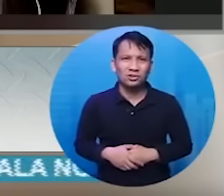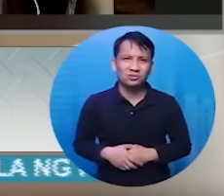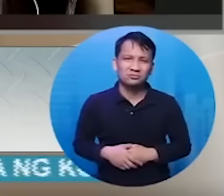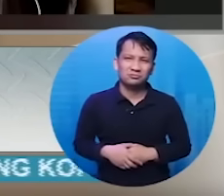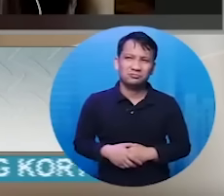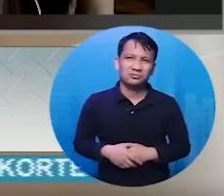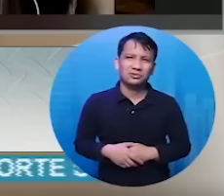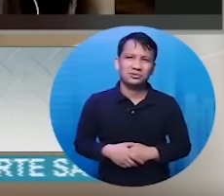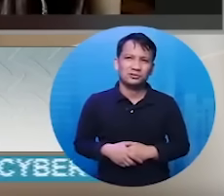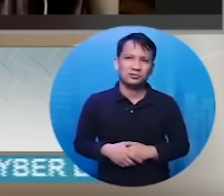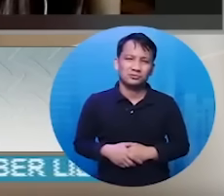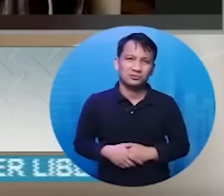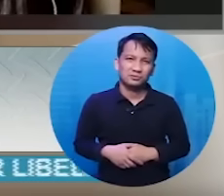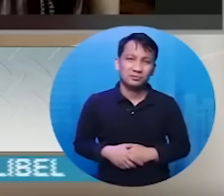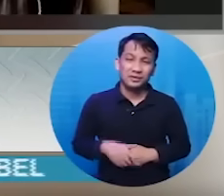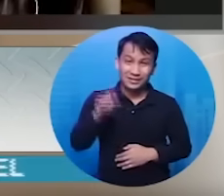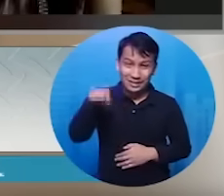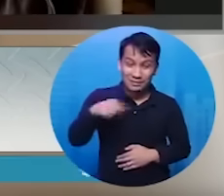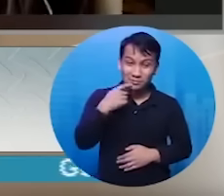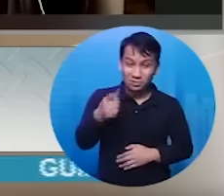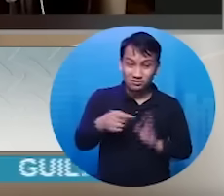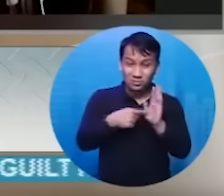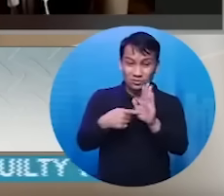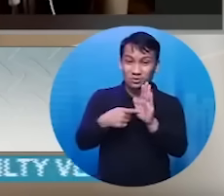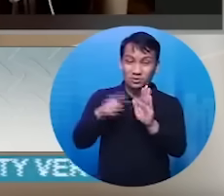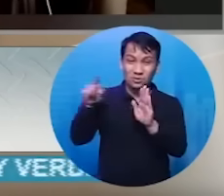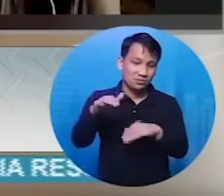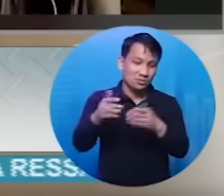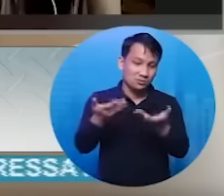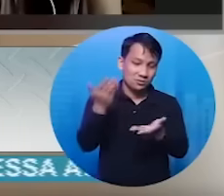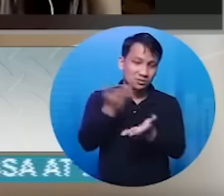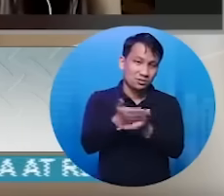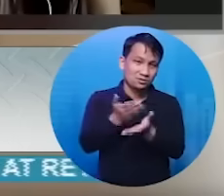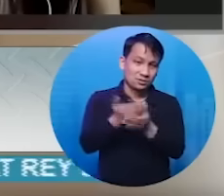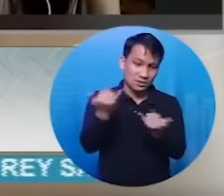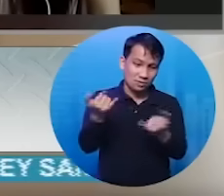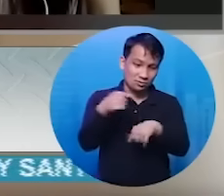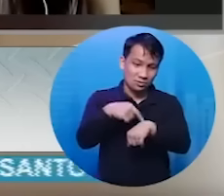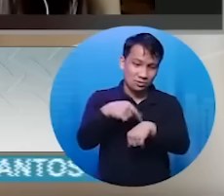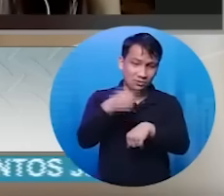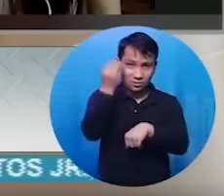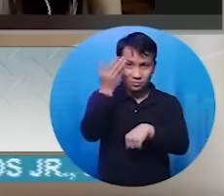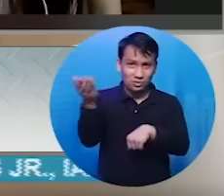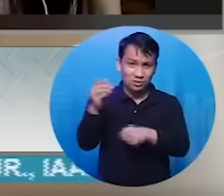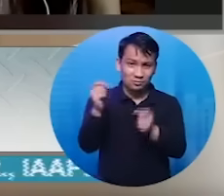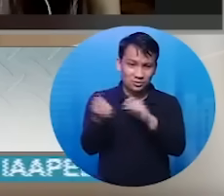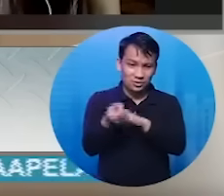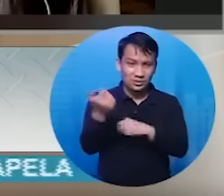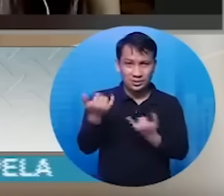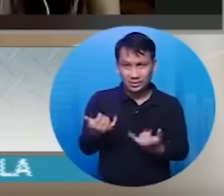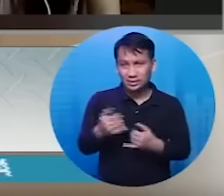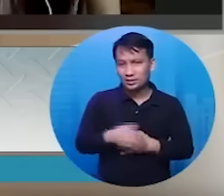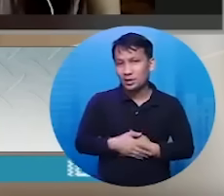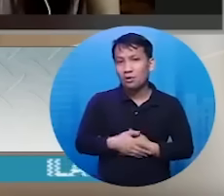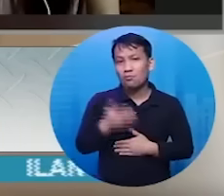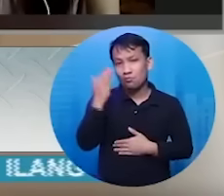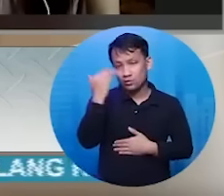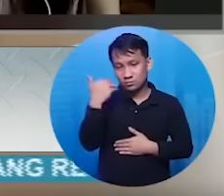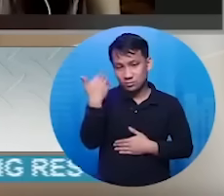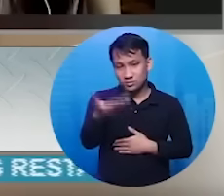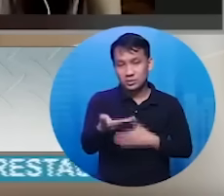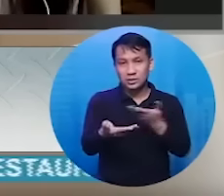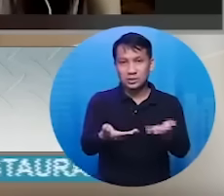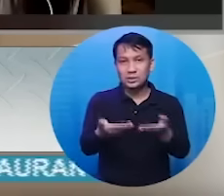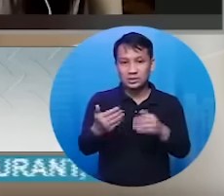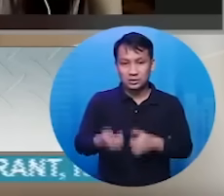talaga. Sir. Kaya nga sabi ko, ipakita mo na nagkasabi mo, hindi mo na ulitin. This is the time na mapakita mo na nagbago ka na. Habang yung kaso